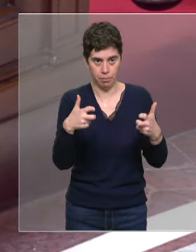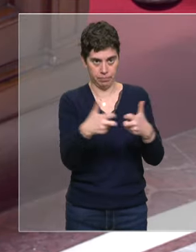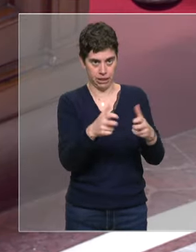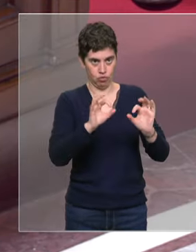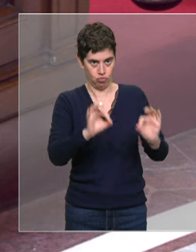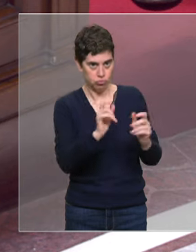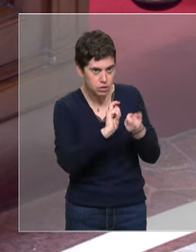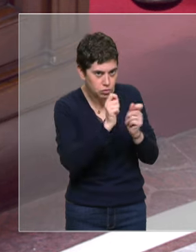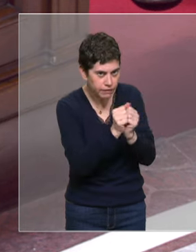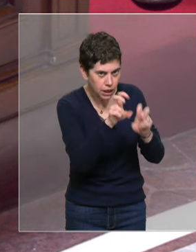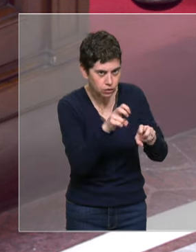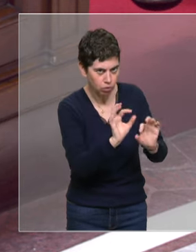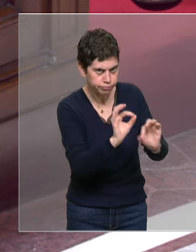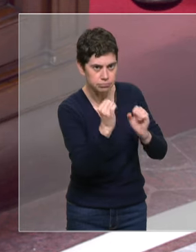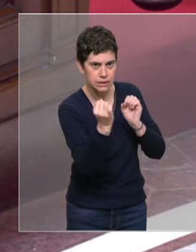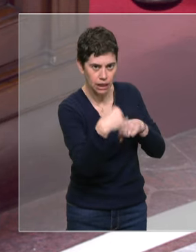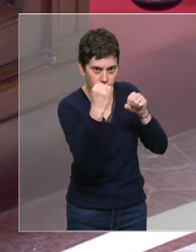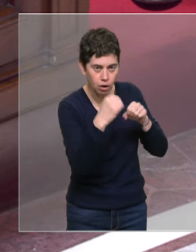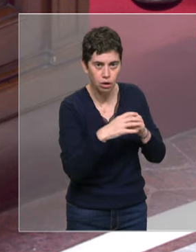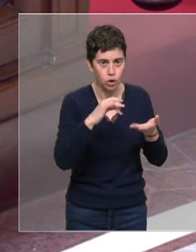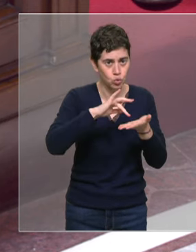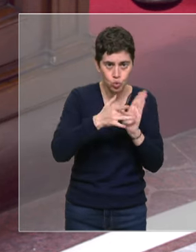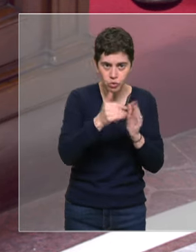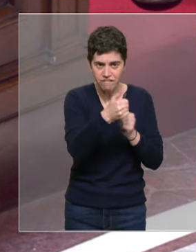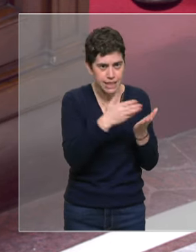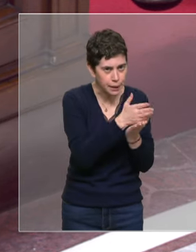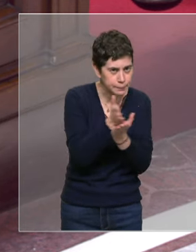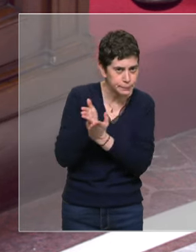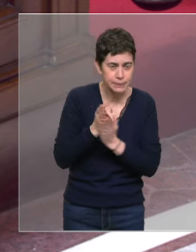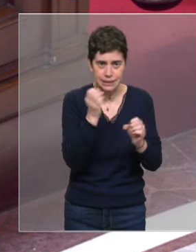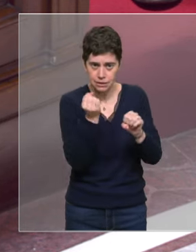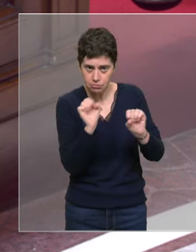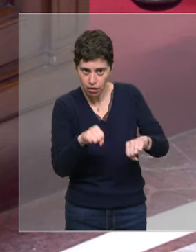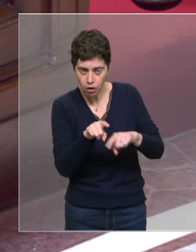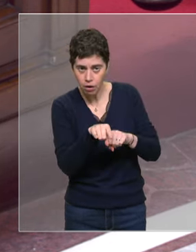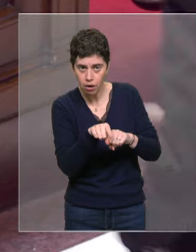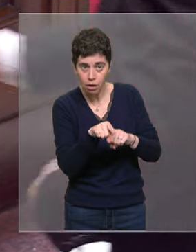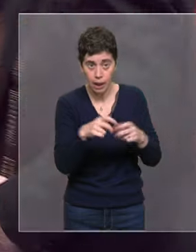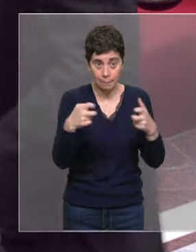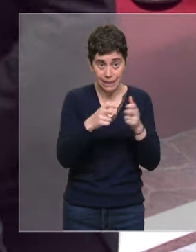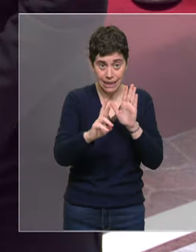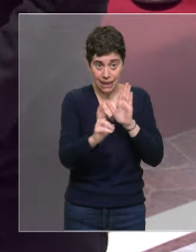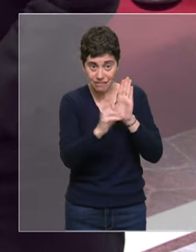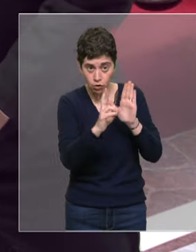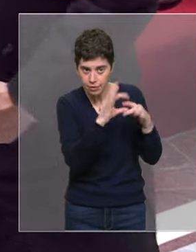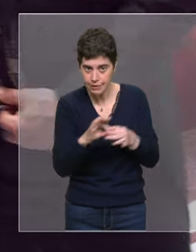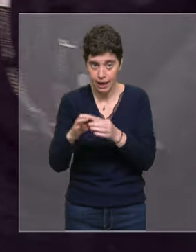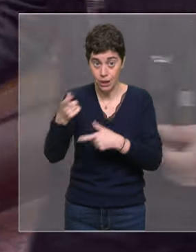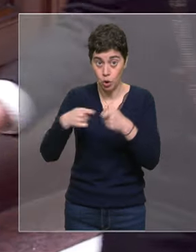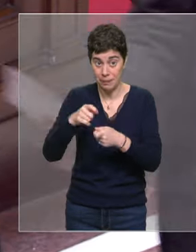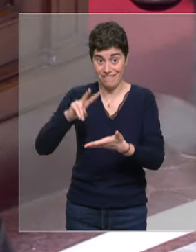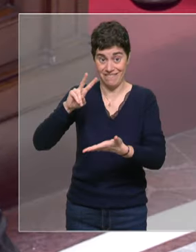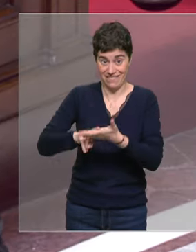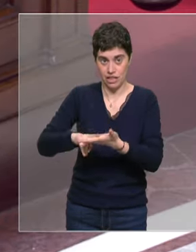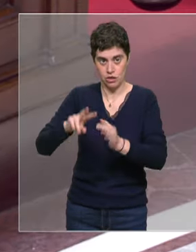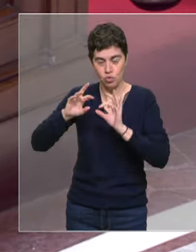les producteurs et l'ensemble de la filière. Ce sont des références de prix connectées à l'économie, connectées à la réalité